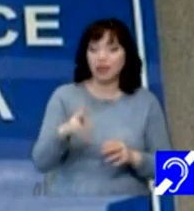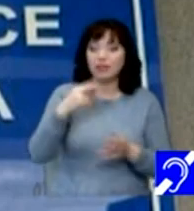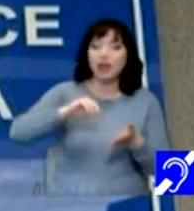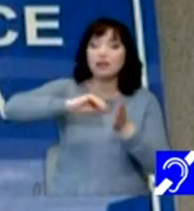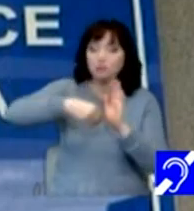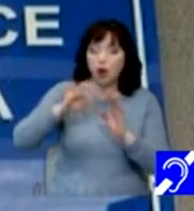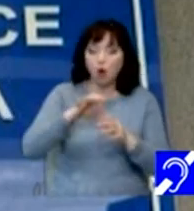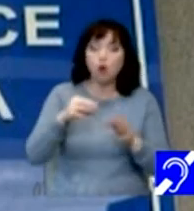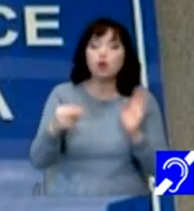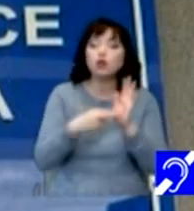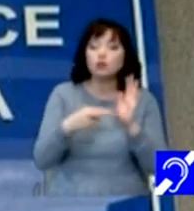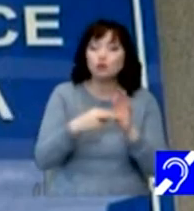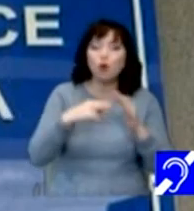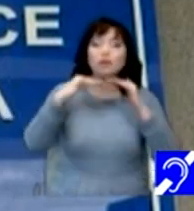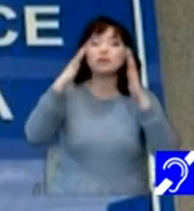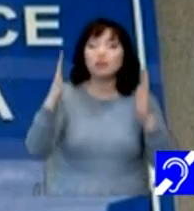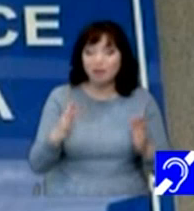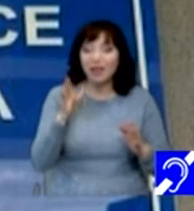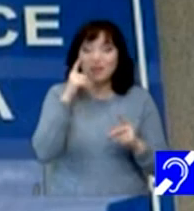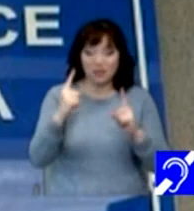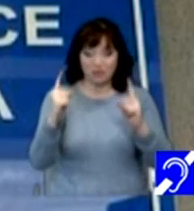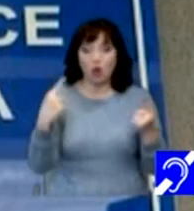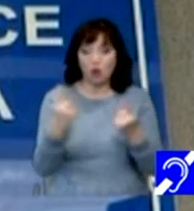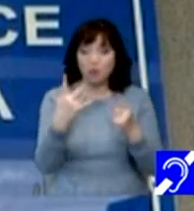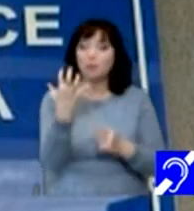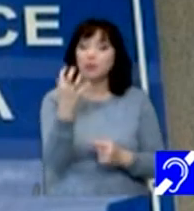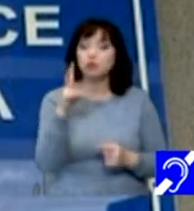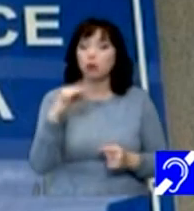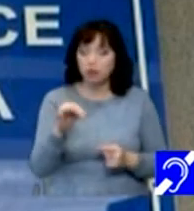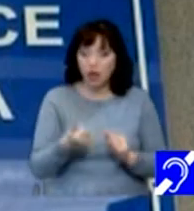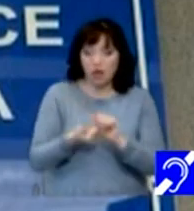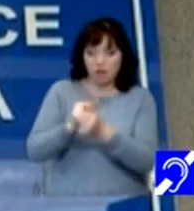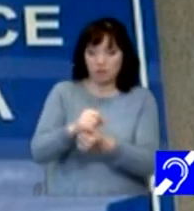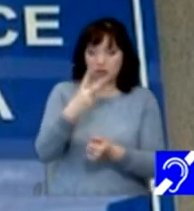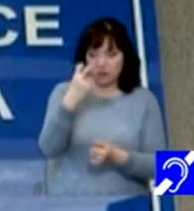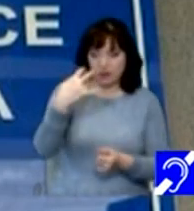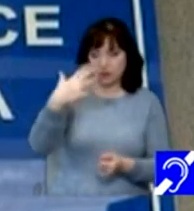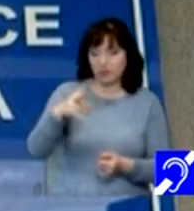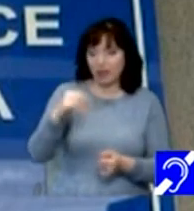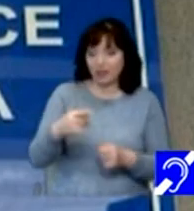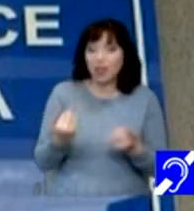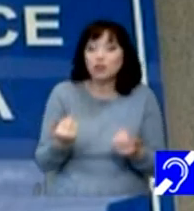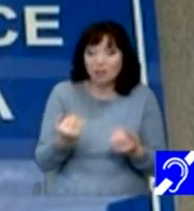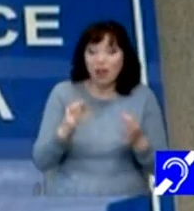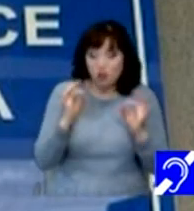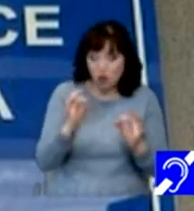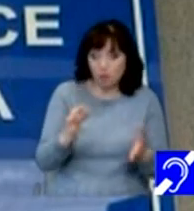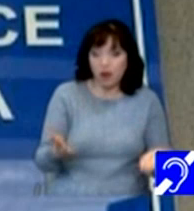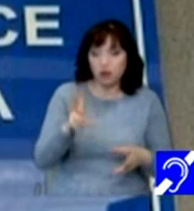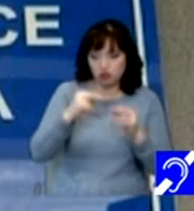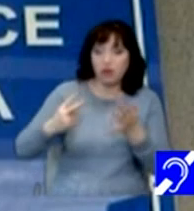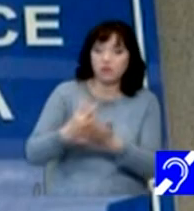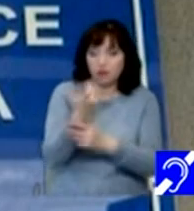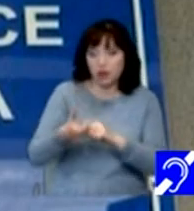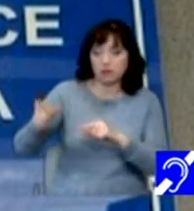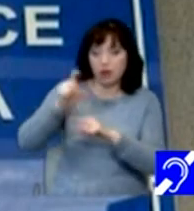certificatul privind valoarea bunului imobil la termen standard, se cereau 500 de lei în loc de 250 de lei, cât e tariful oficial. Din suma